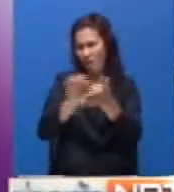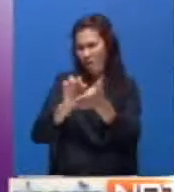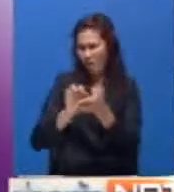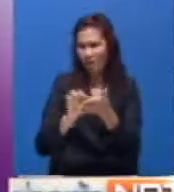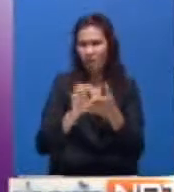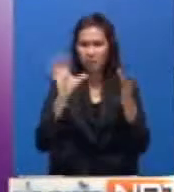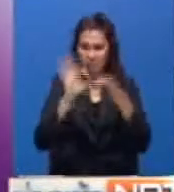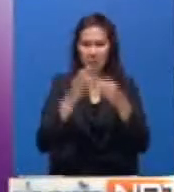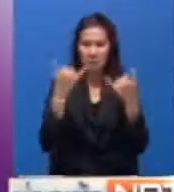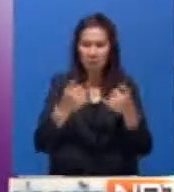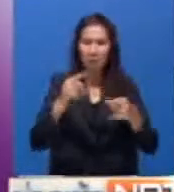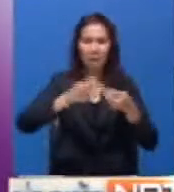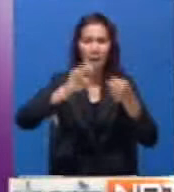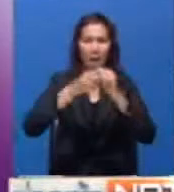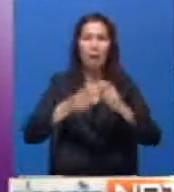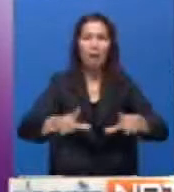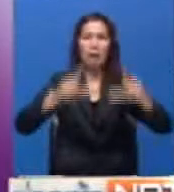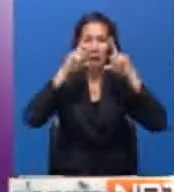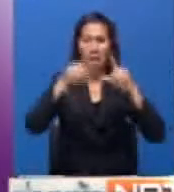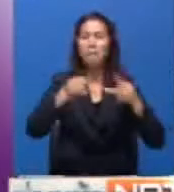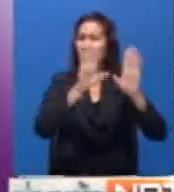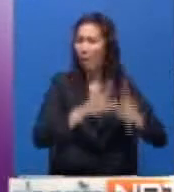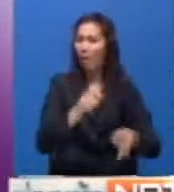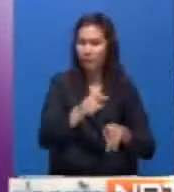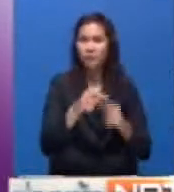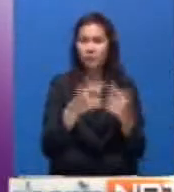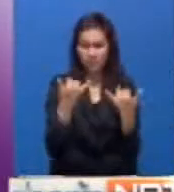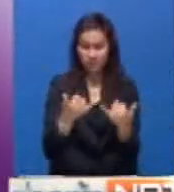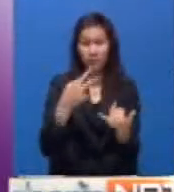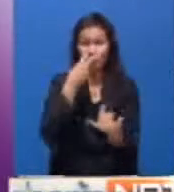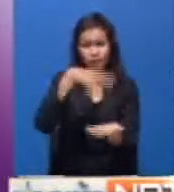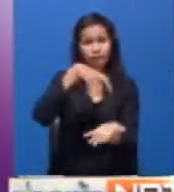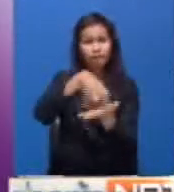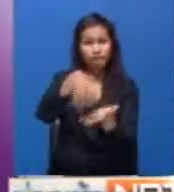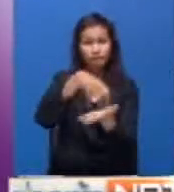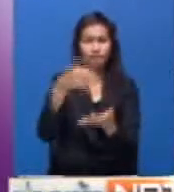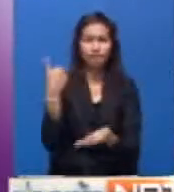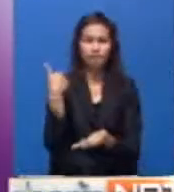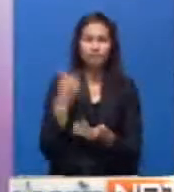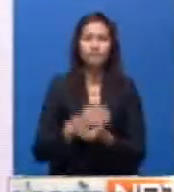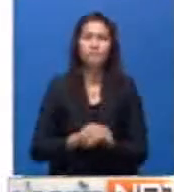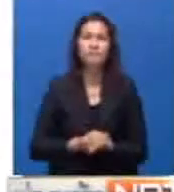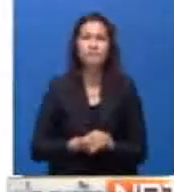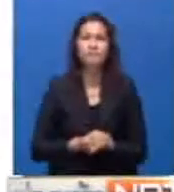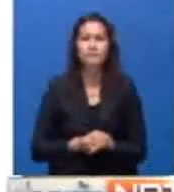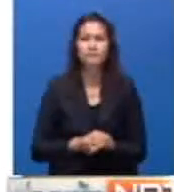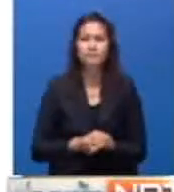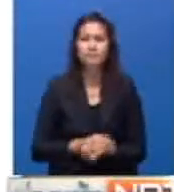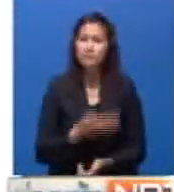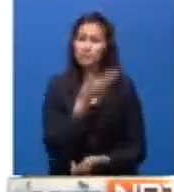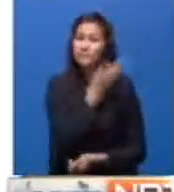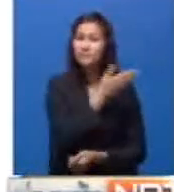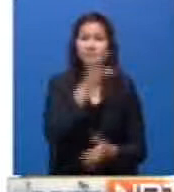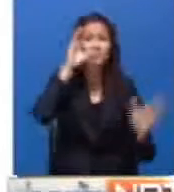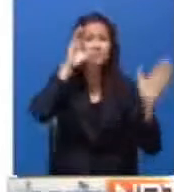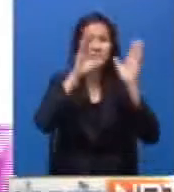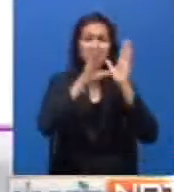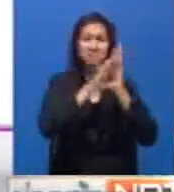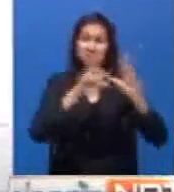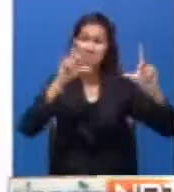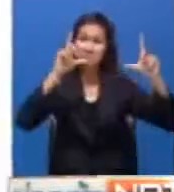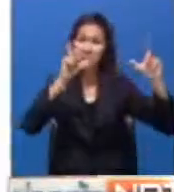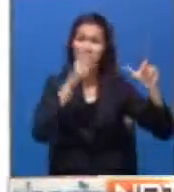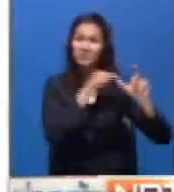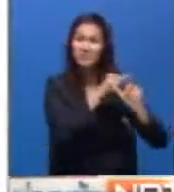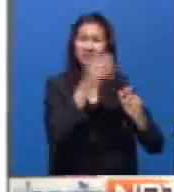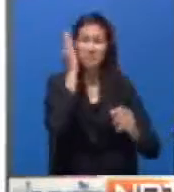พาะคดีสะเทือนขวัญที่เกิดขึ้นในลักษณะนี้ไปติดตามจากรายงานกันค่ะ ภาพของนายวันชัยแสงขาวผู้ต้